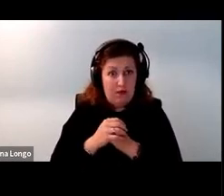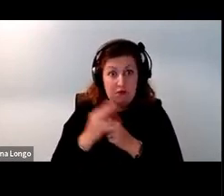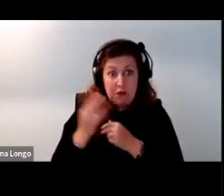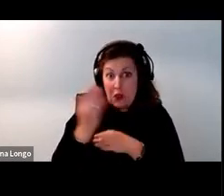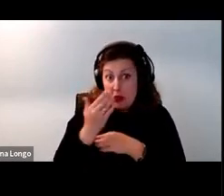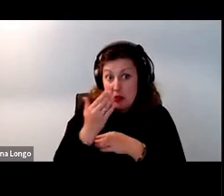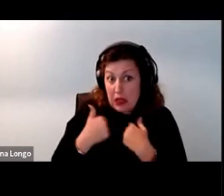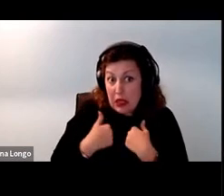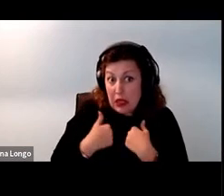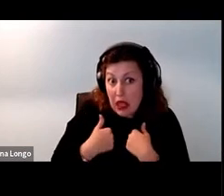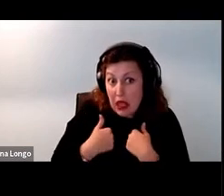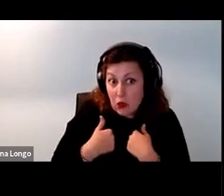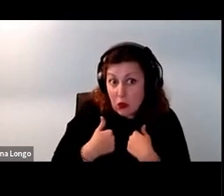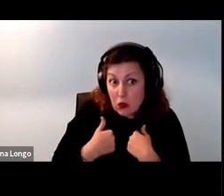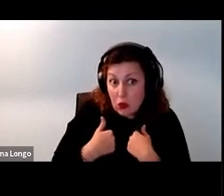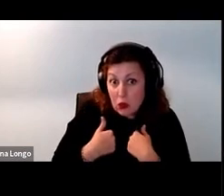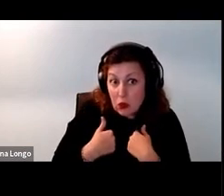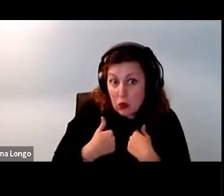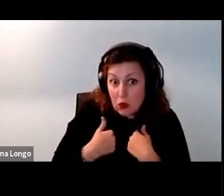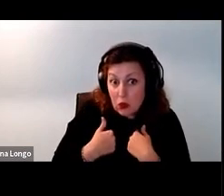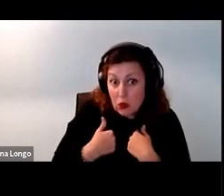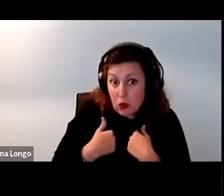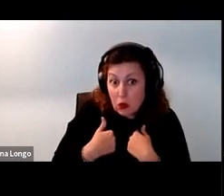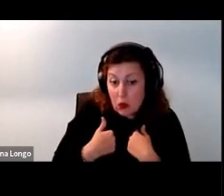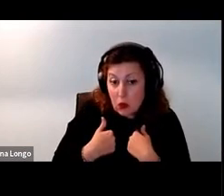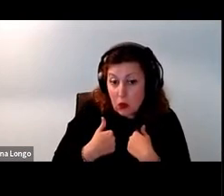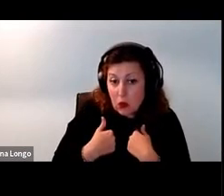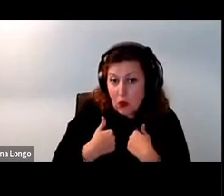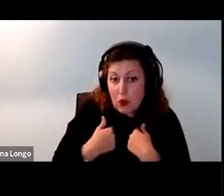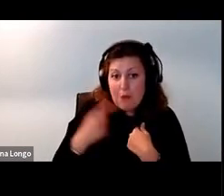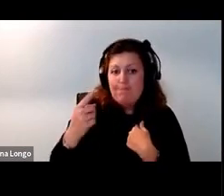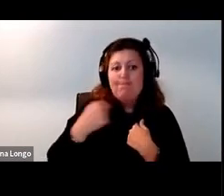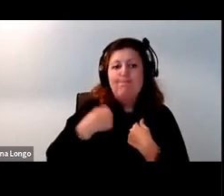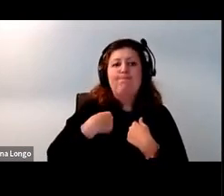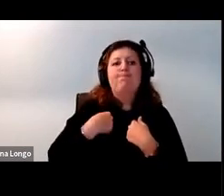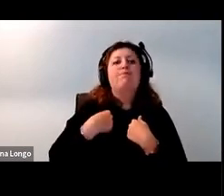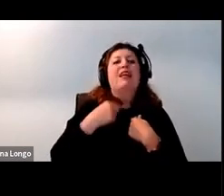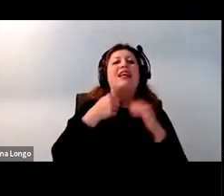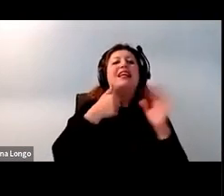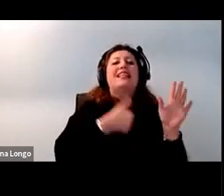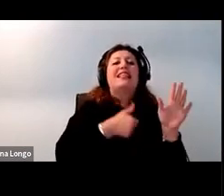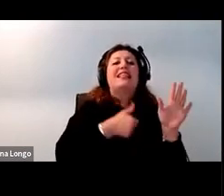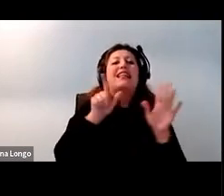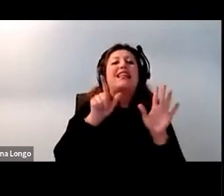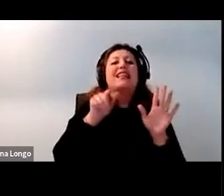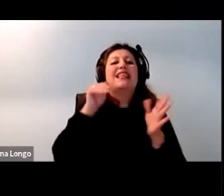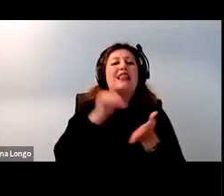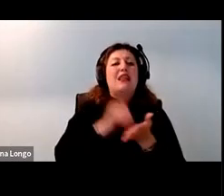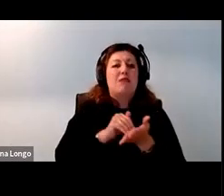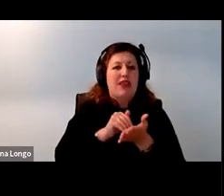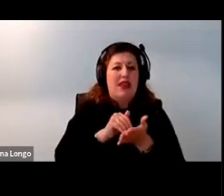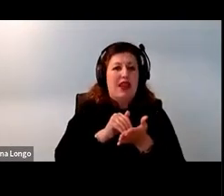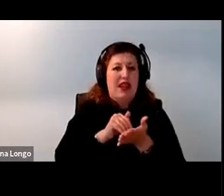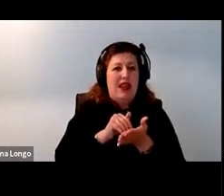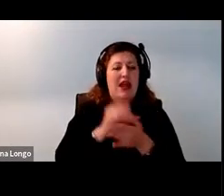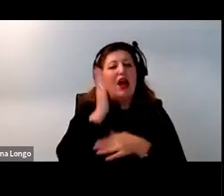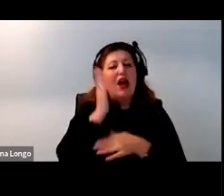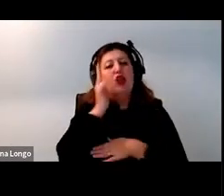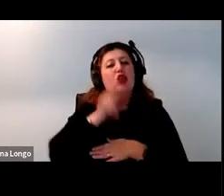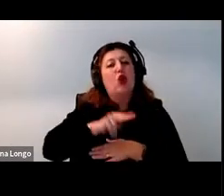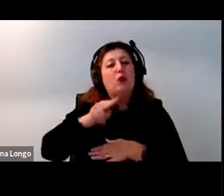Non ero pronta. Io parlerei su 67 mila invece, dormitorio. Sì. Ok,